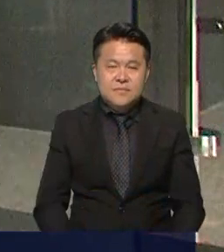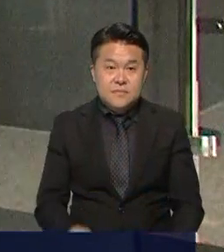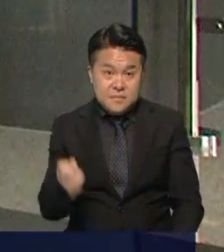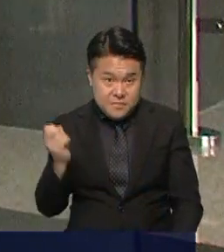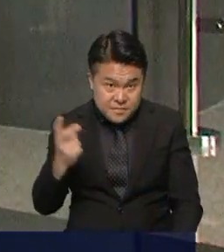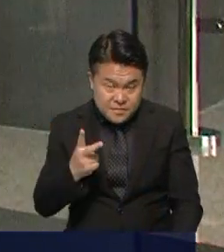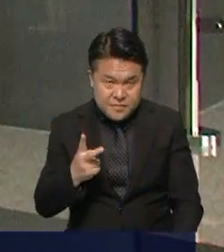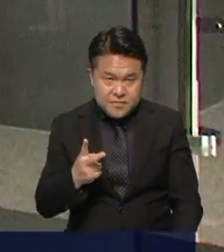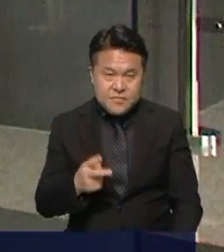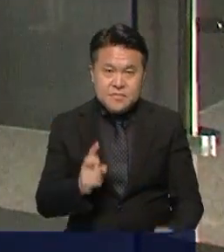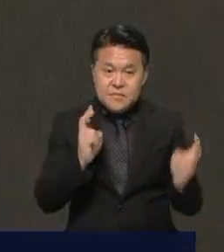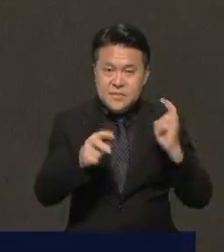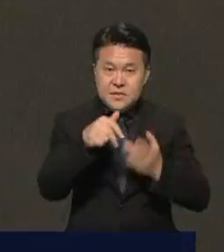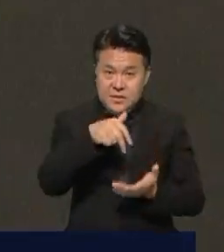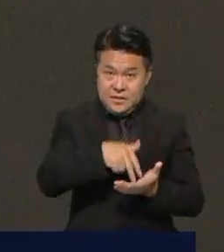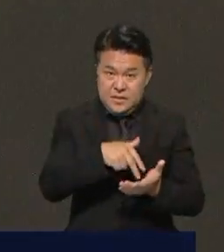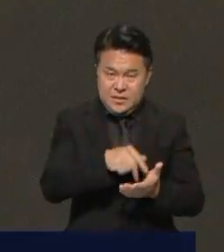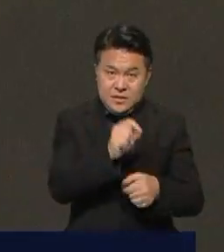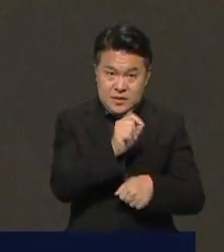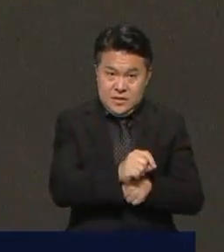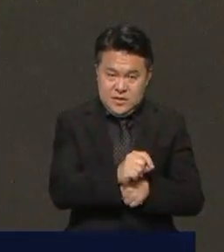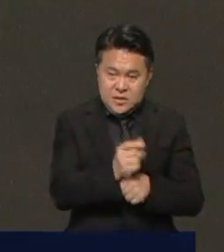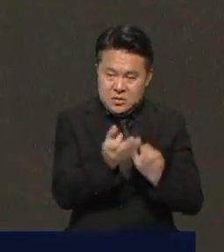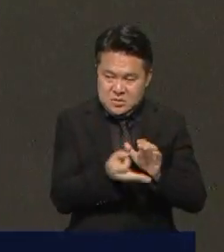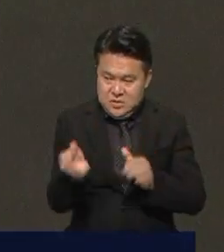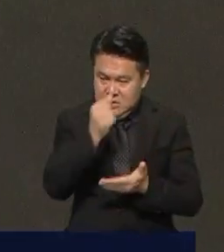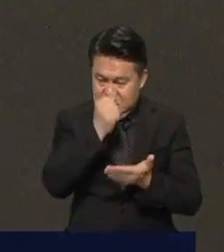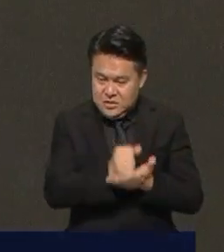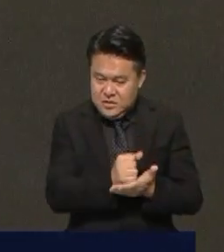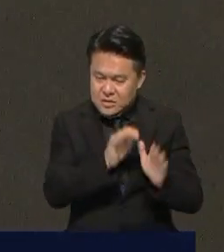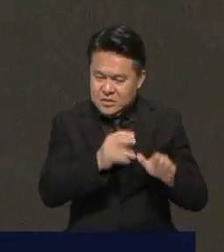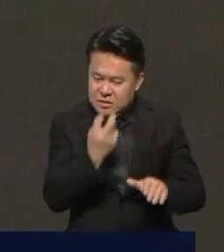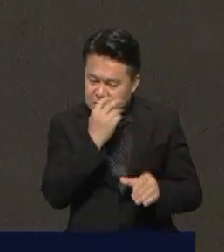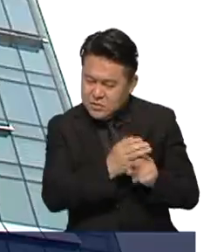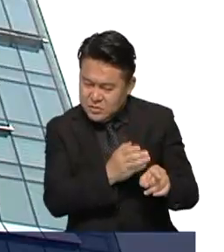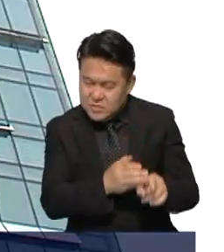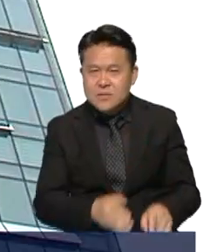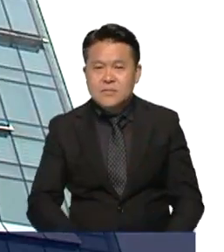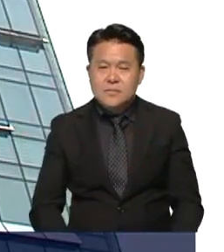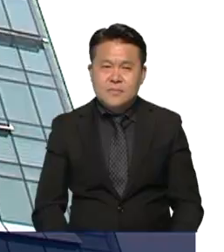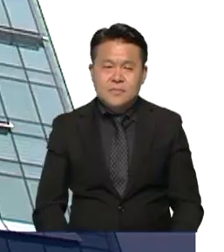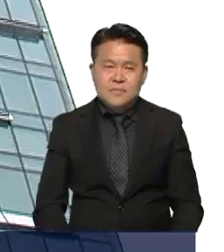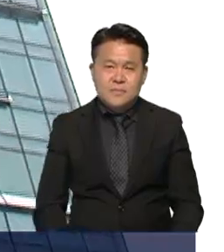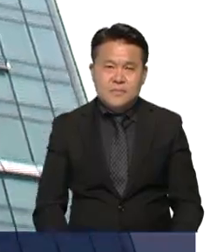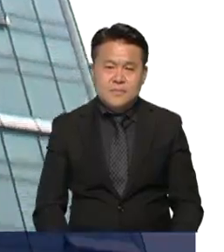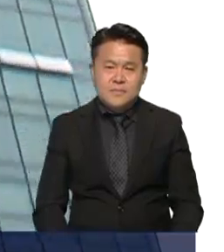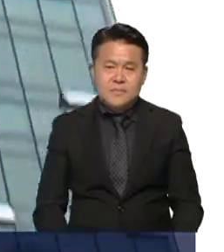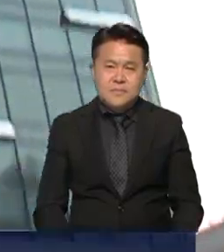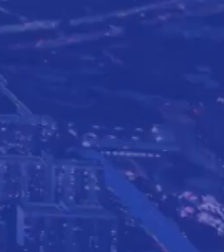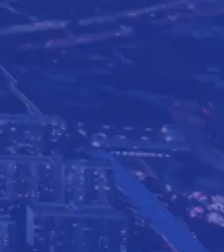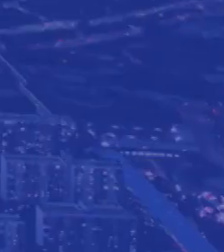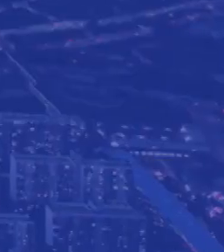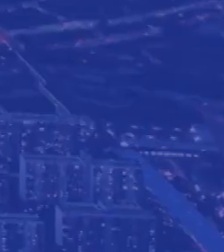또 분양 대행사 즉 주권 도 당시 금품을 건넨 혐의로 입건돼 수사를 받고 있습니다